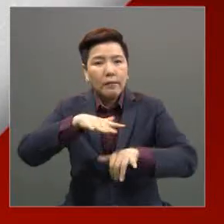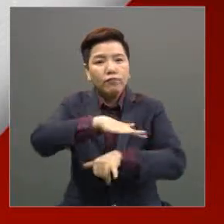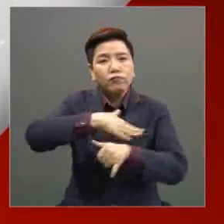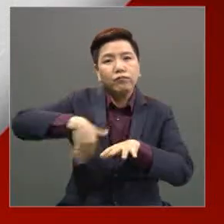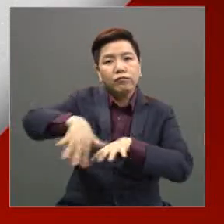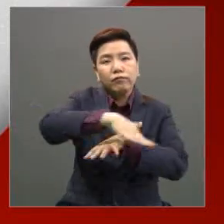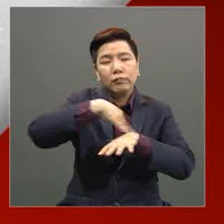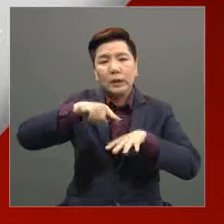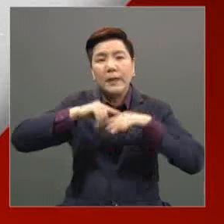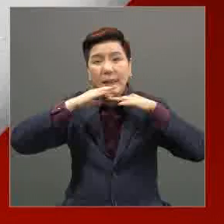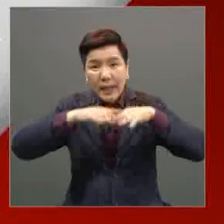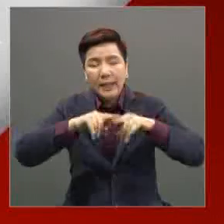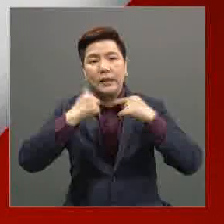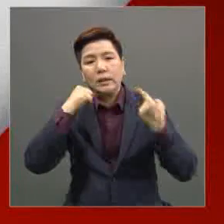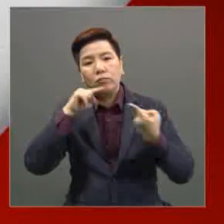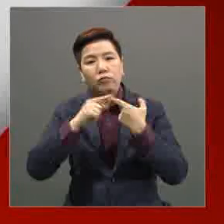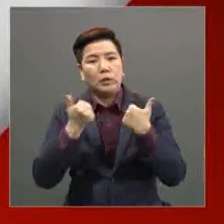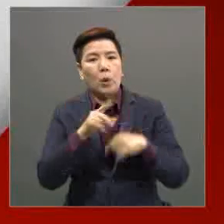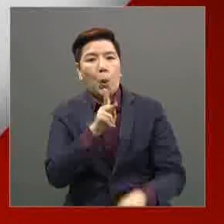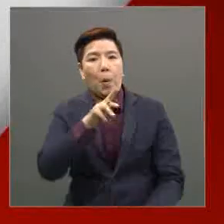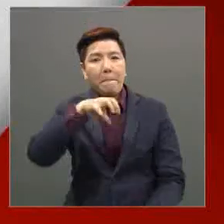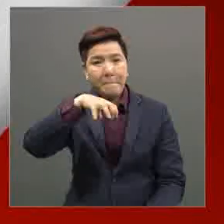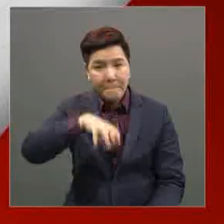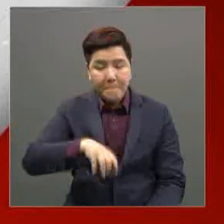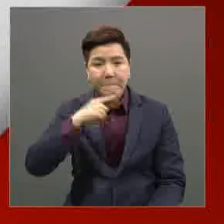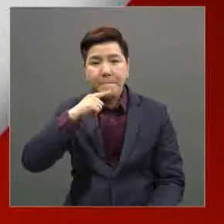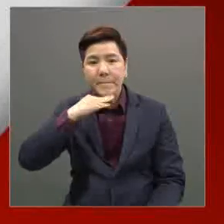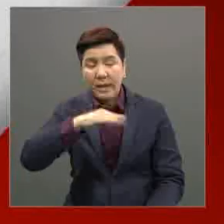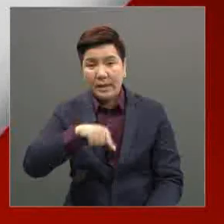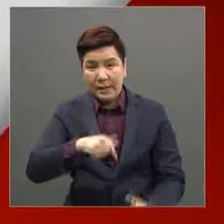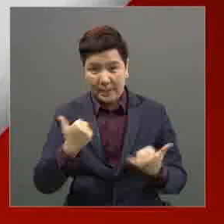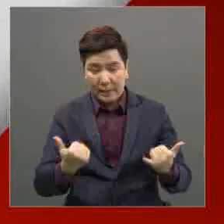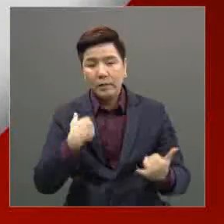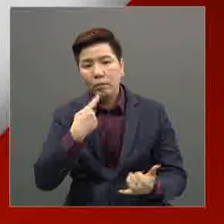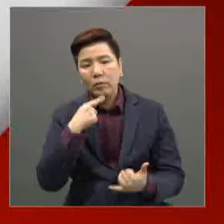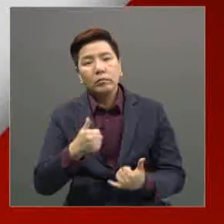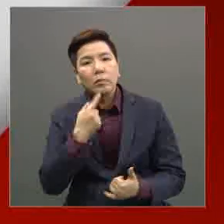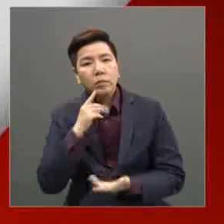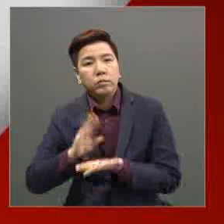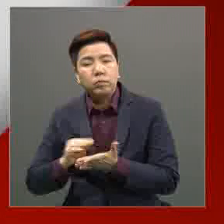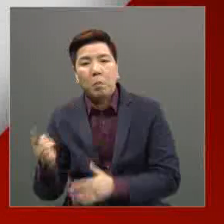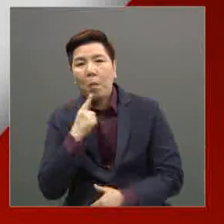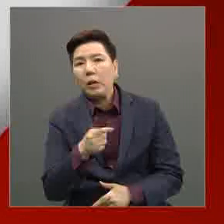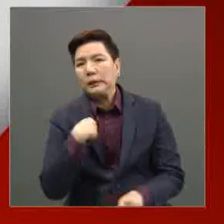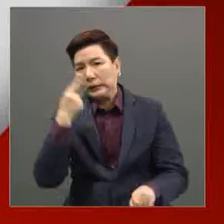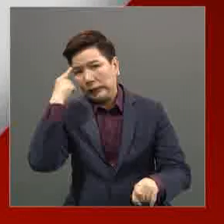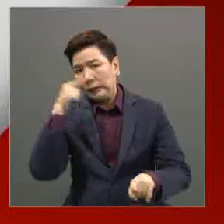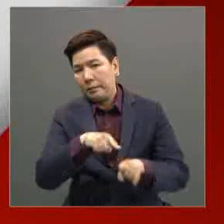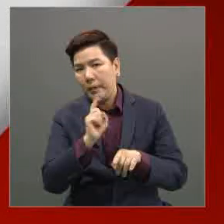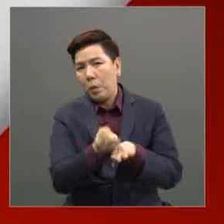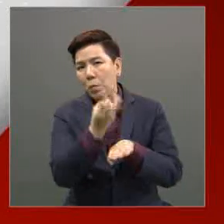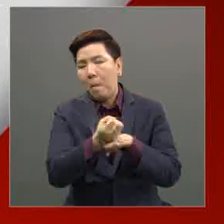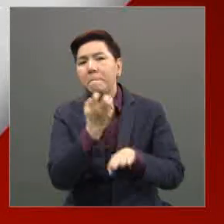ล้อมในระบบนิเวศทางทะเลและชายฝั่งของกรมทรัพยากรทางทะเลและชายฝั่งนะครับท่านก็ให้ข้อมูลบอกว่าคาดว่าจะเป็นวาฬ